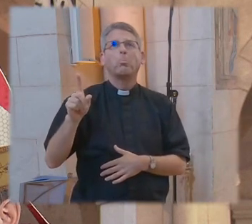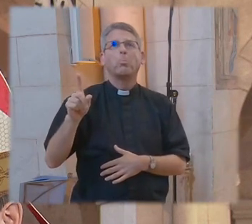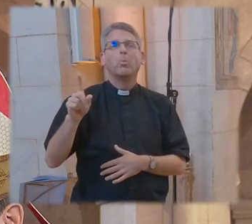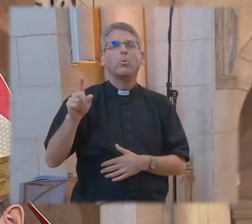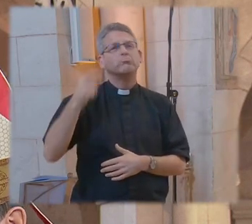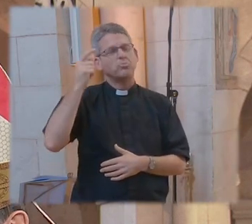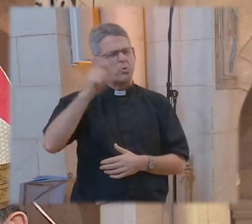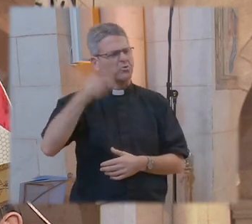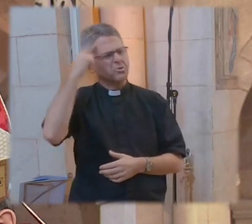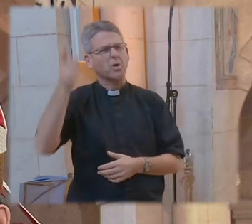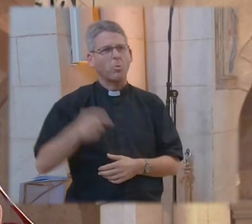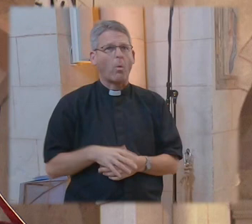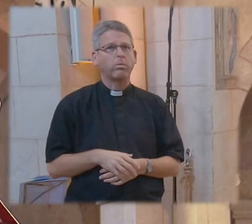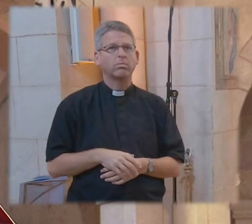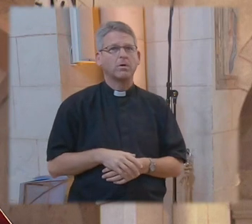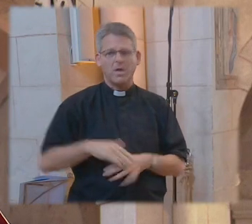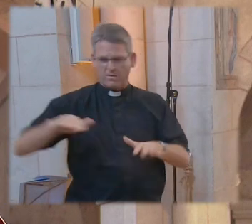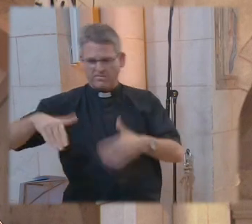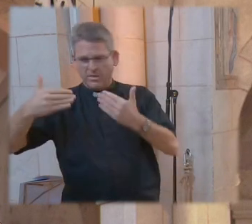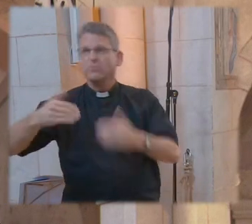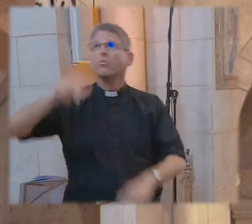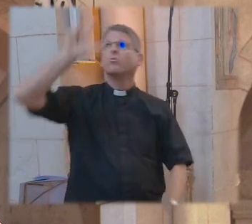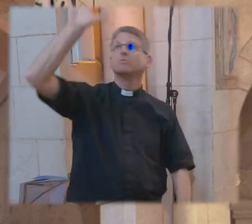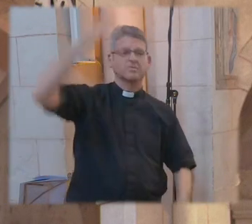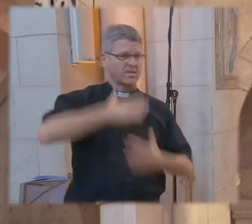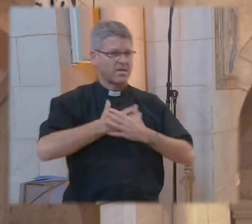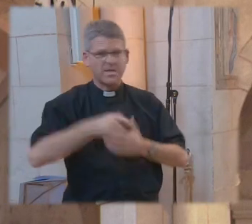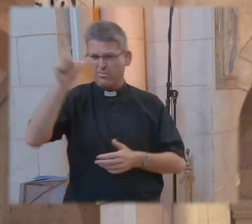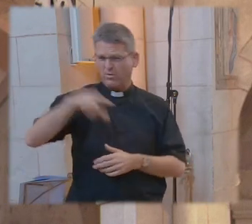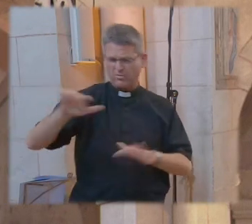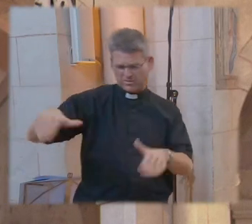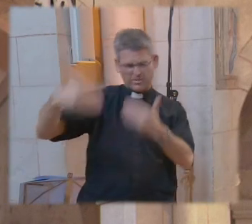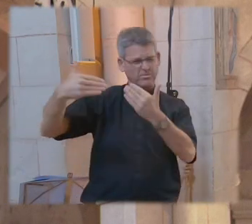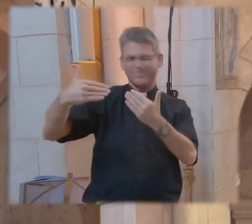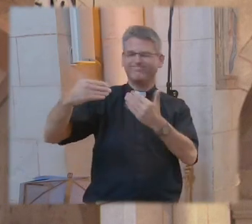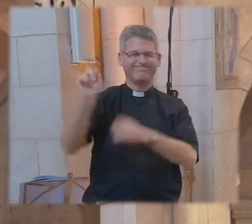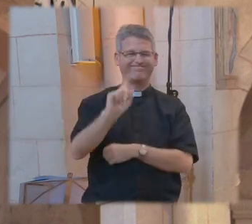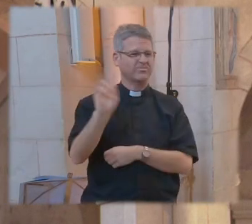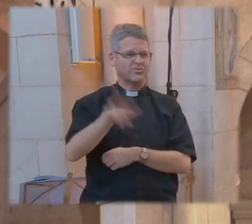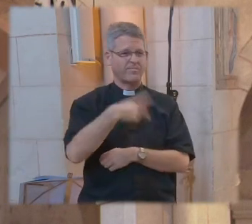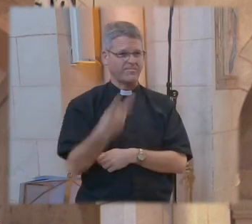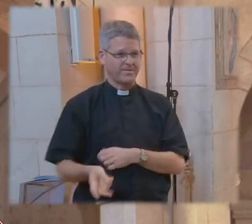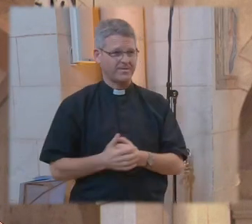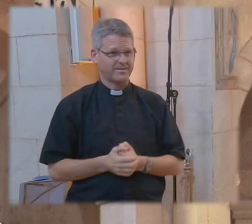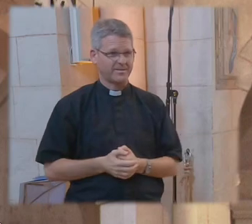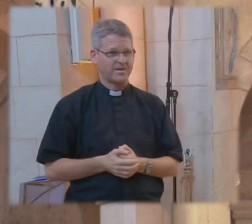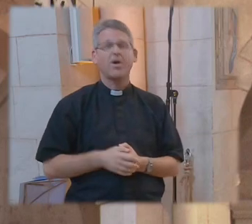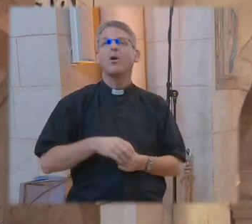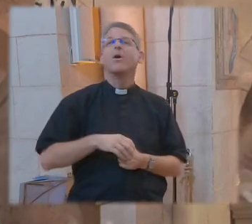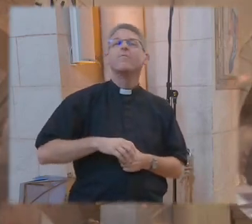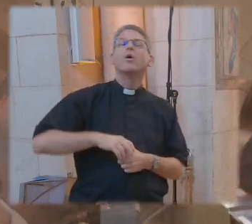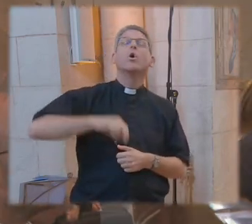meinen, ein Gegensatz zur Liebe Gottes und kein Widerspruch zur Würde des